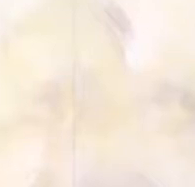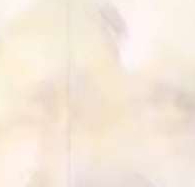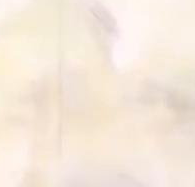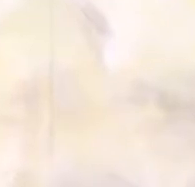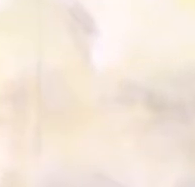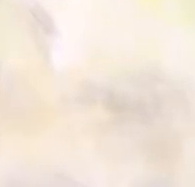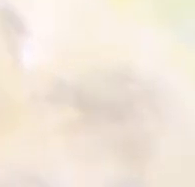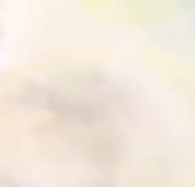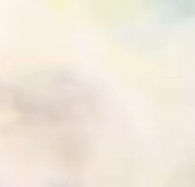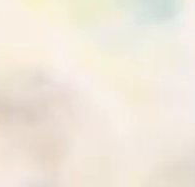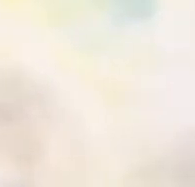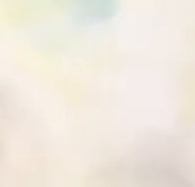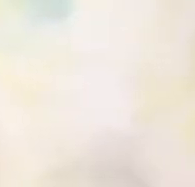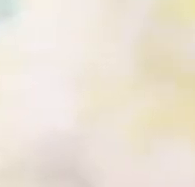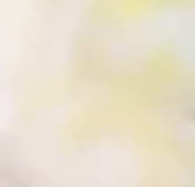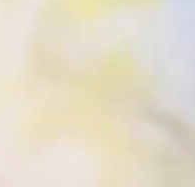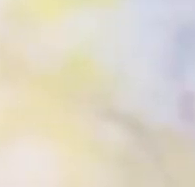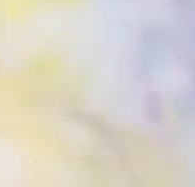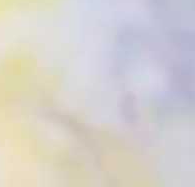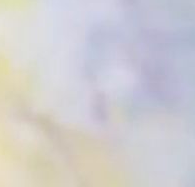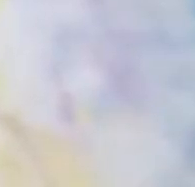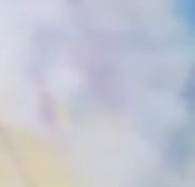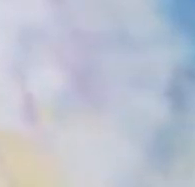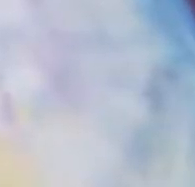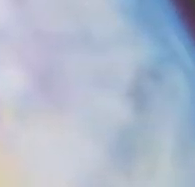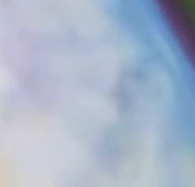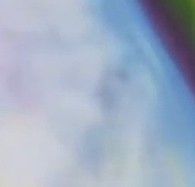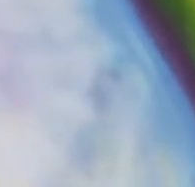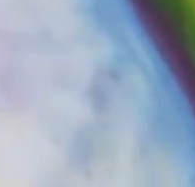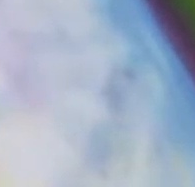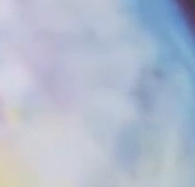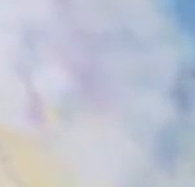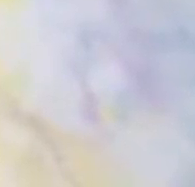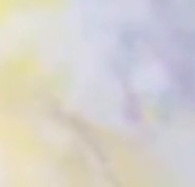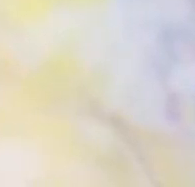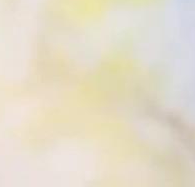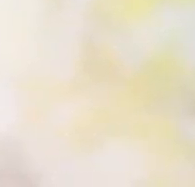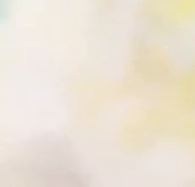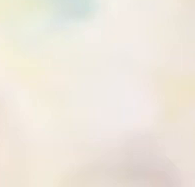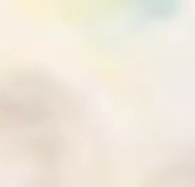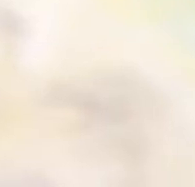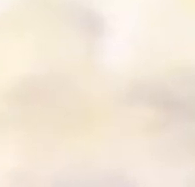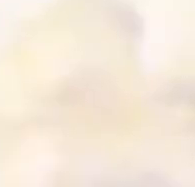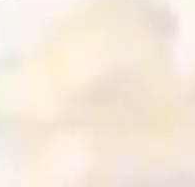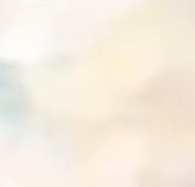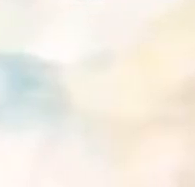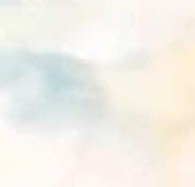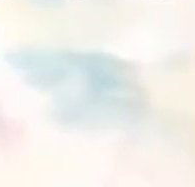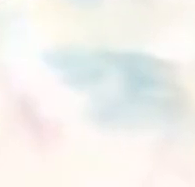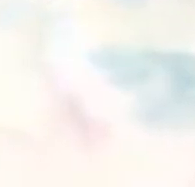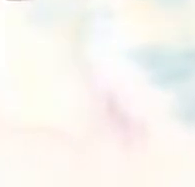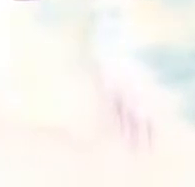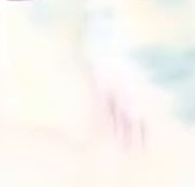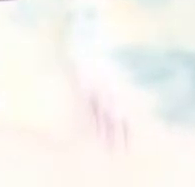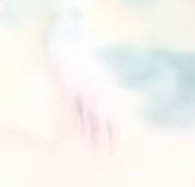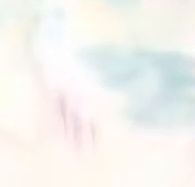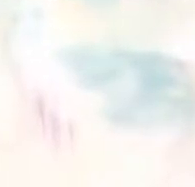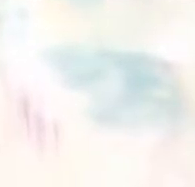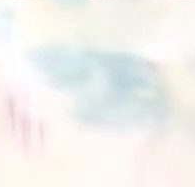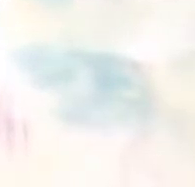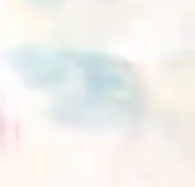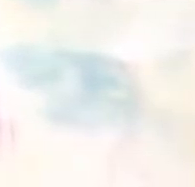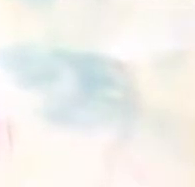kwanza sura ile ya 9 na mstari wa 24, 25 na 26.